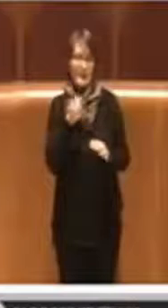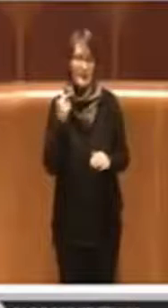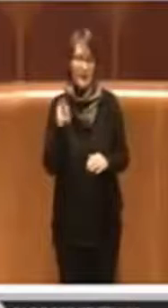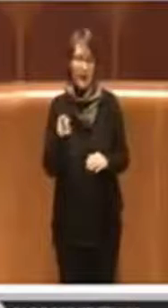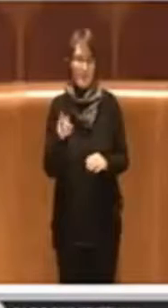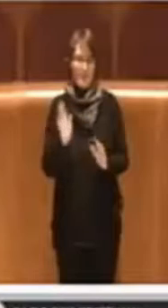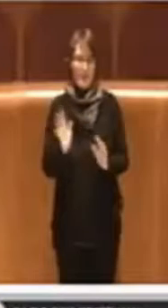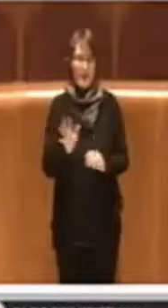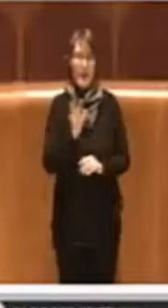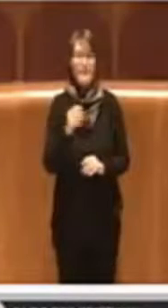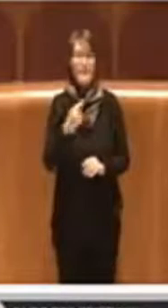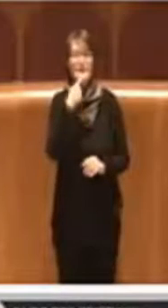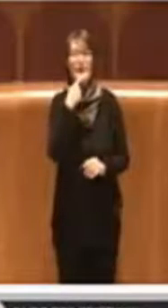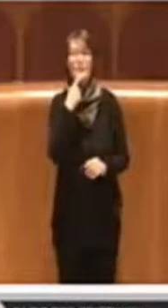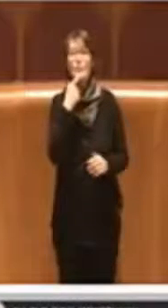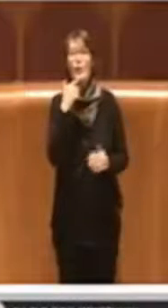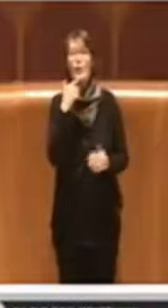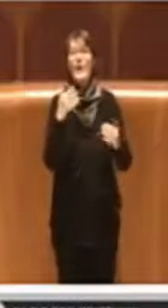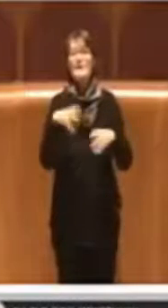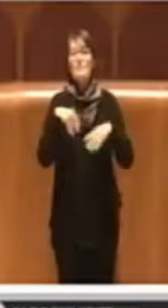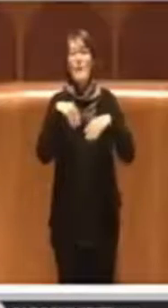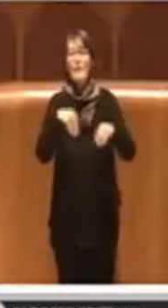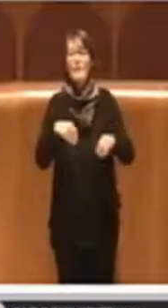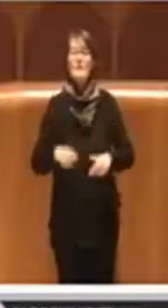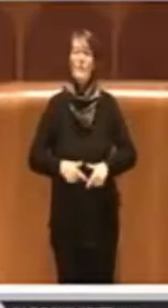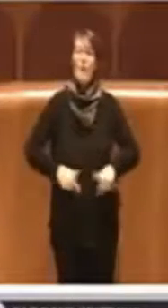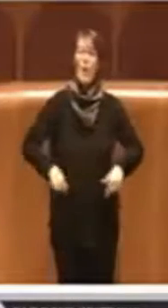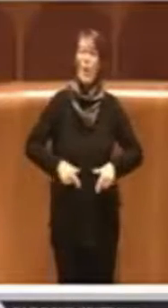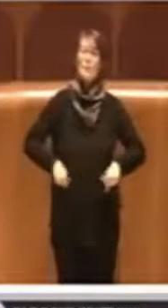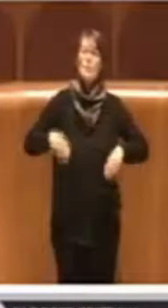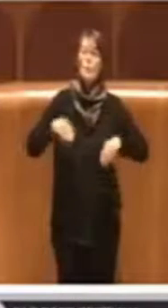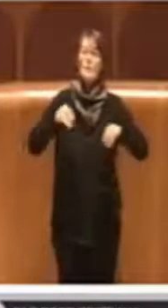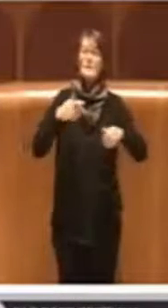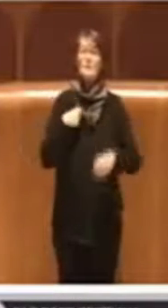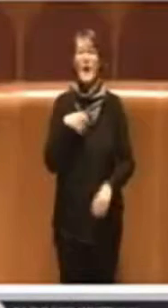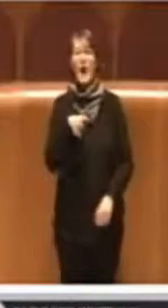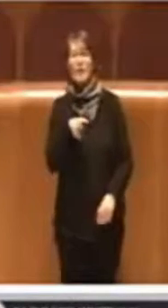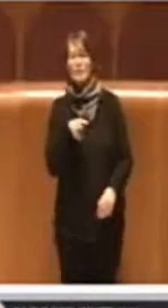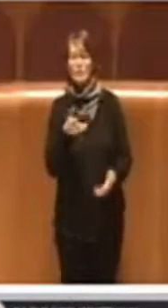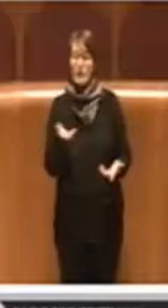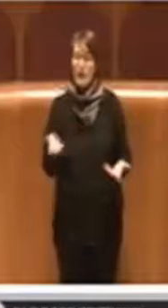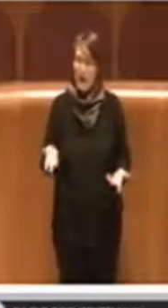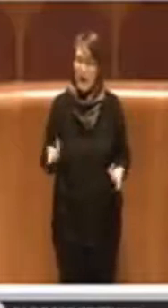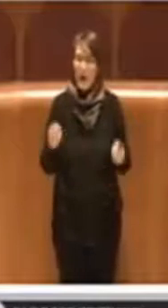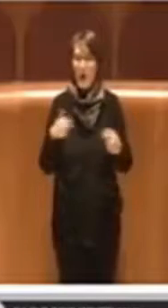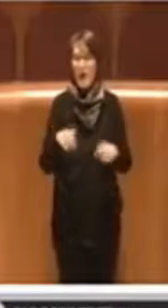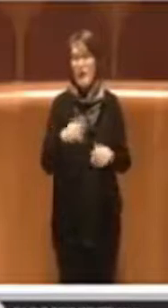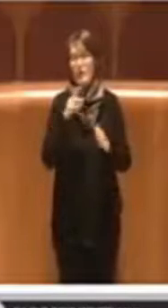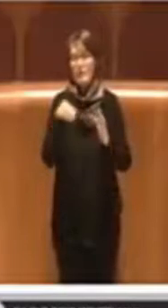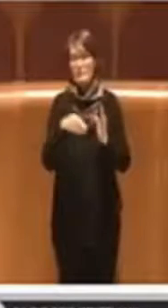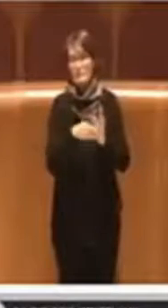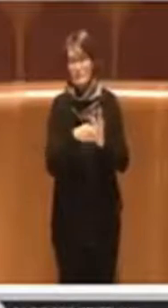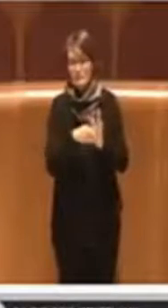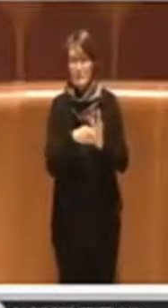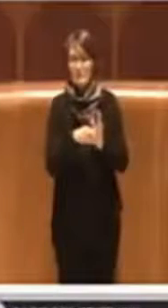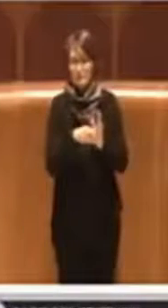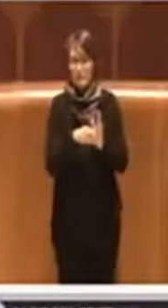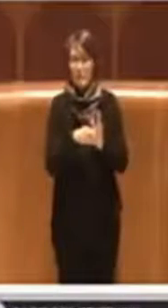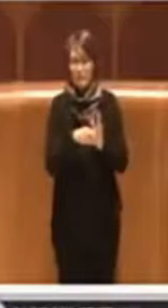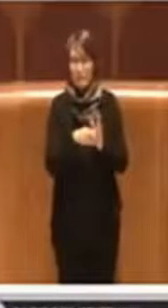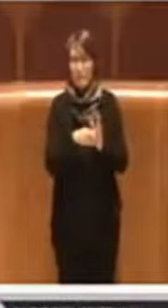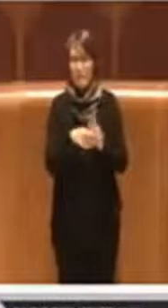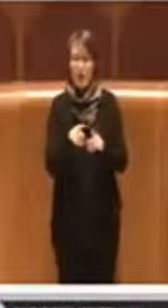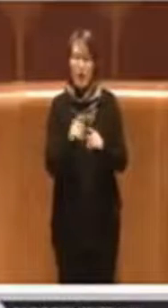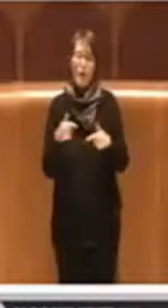l'aula dalla spiaggia in costume, allora abbiamo voluto anche inserire questa ulteriore prescrizione che garantisca comunque